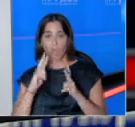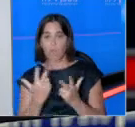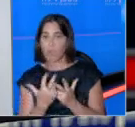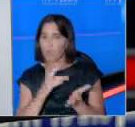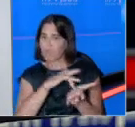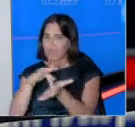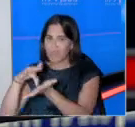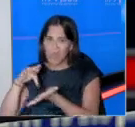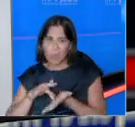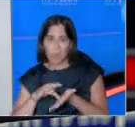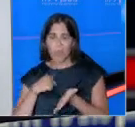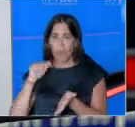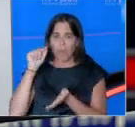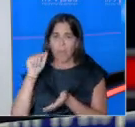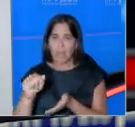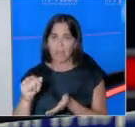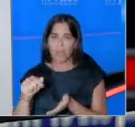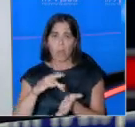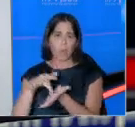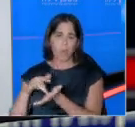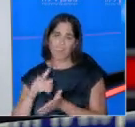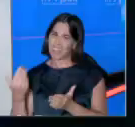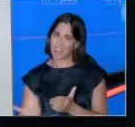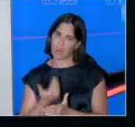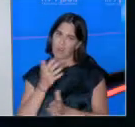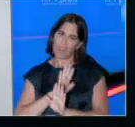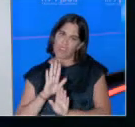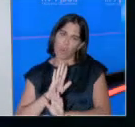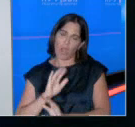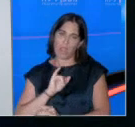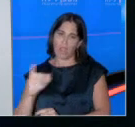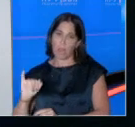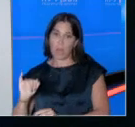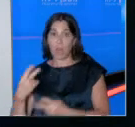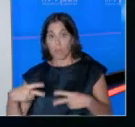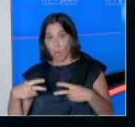בכל מקום שתשים את האצבע, בכל משרדי... אבל זה לא חדש, זה לא רק הימין. הפחד שלהם